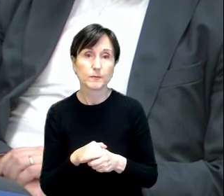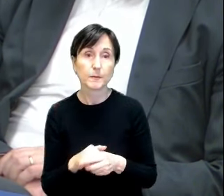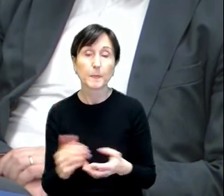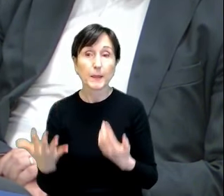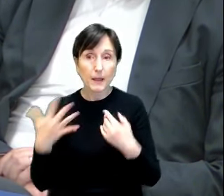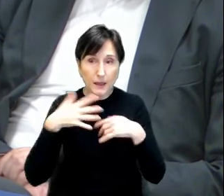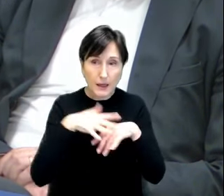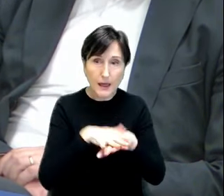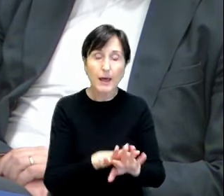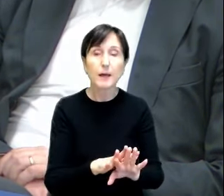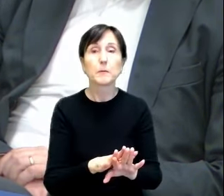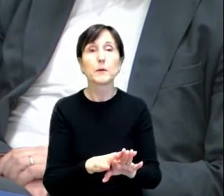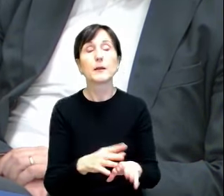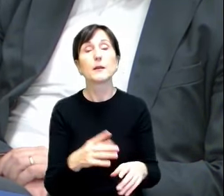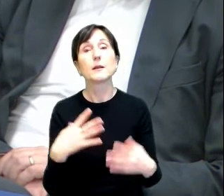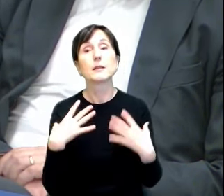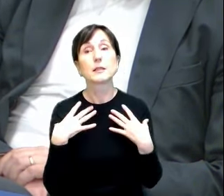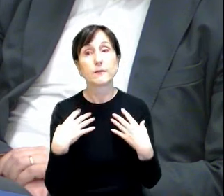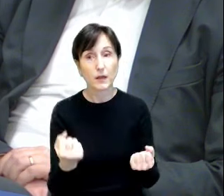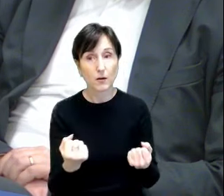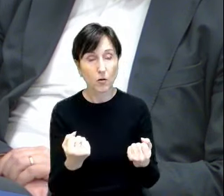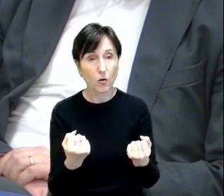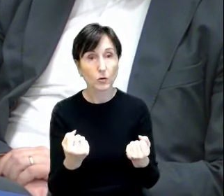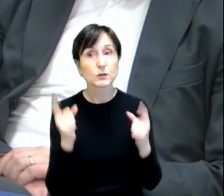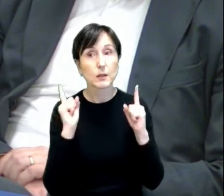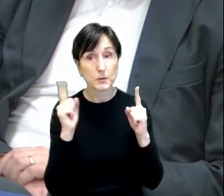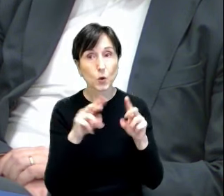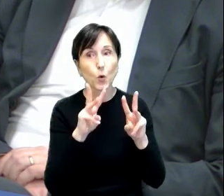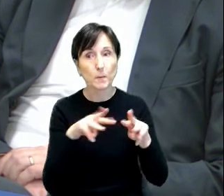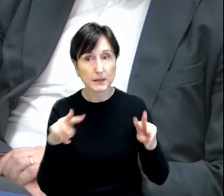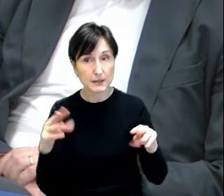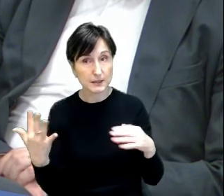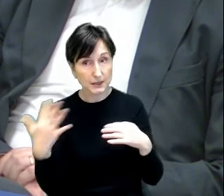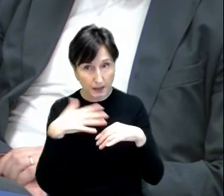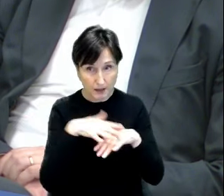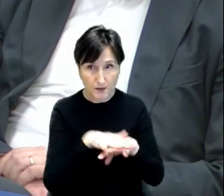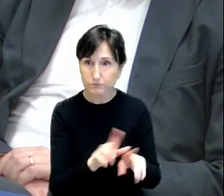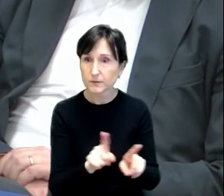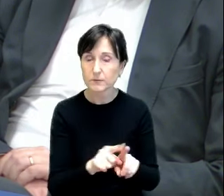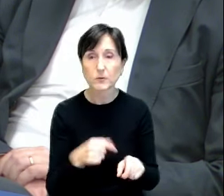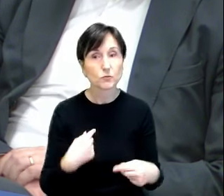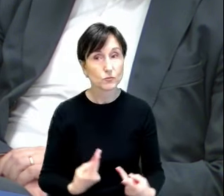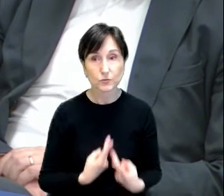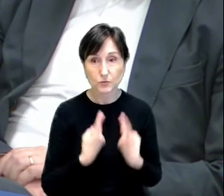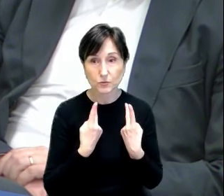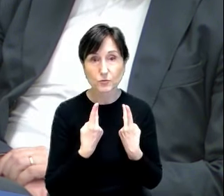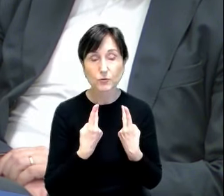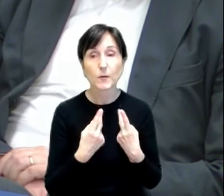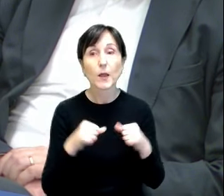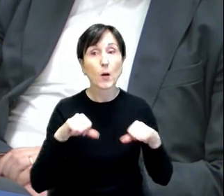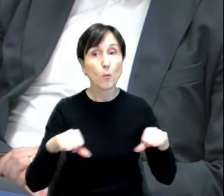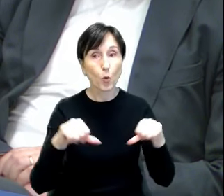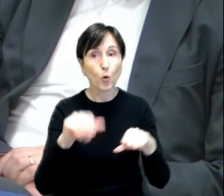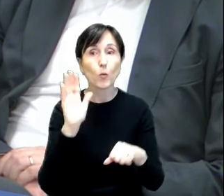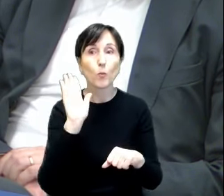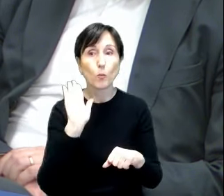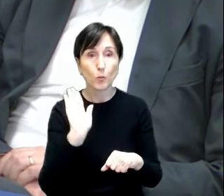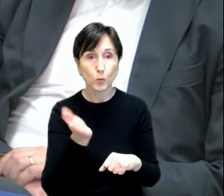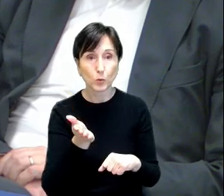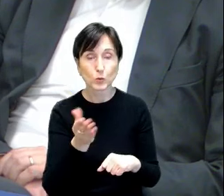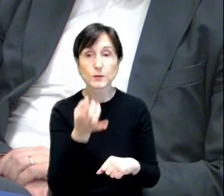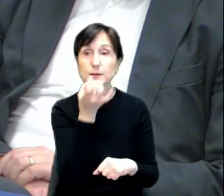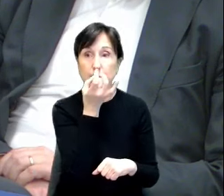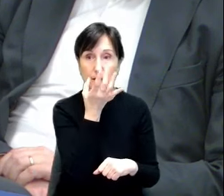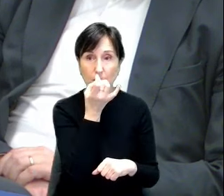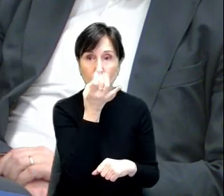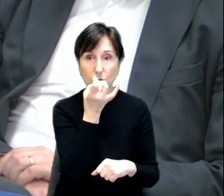sveikatos apsaugos ministerija labai džiaugiamės ir artimiausias posėdis planuojamas sveikatos centro dalyvių gegužės